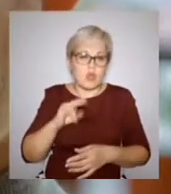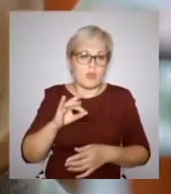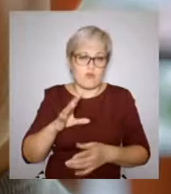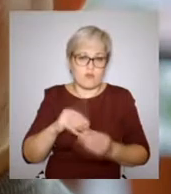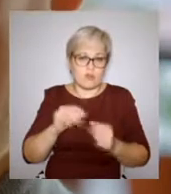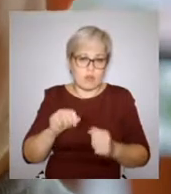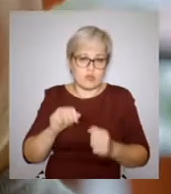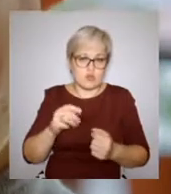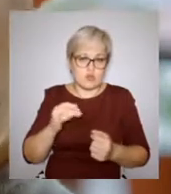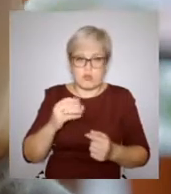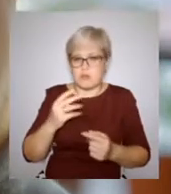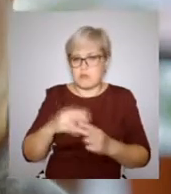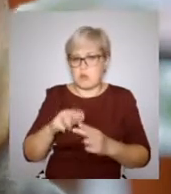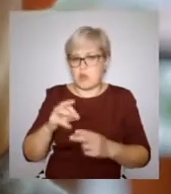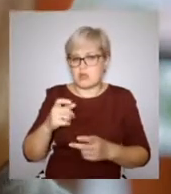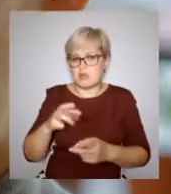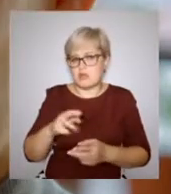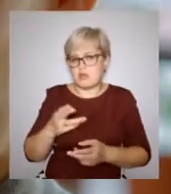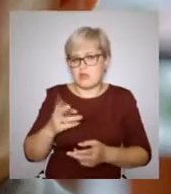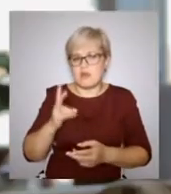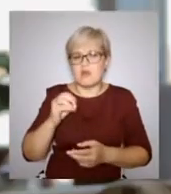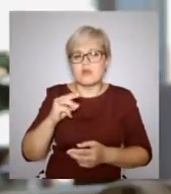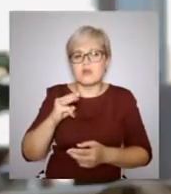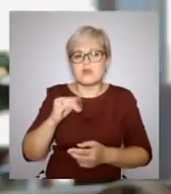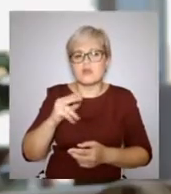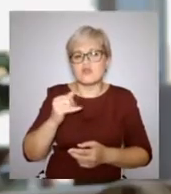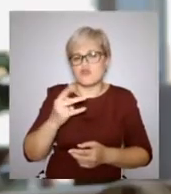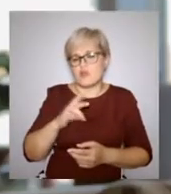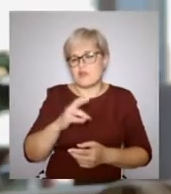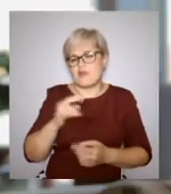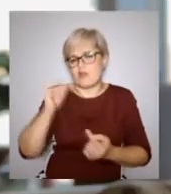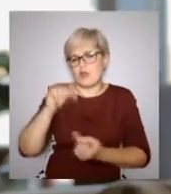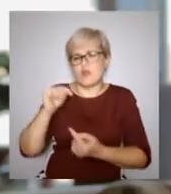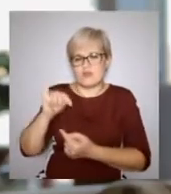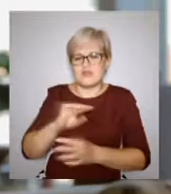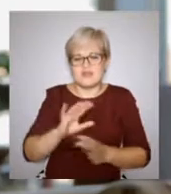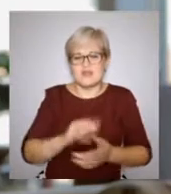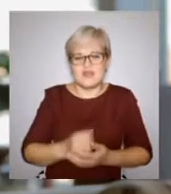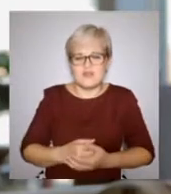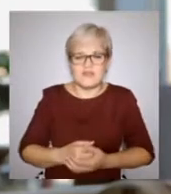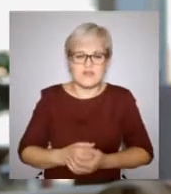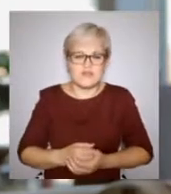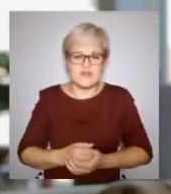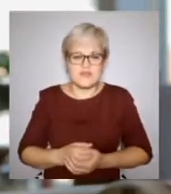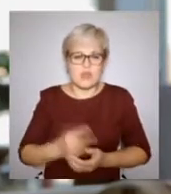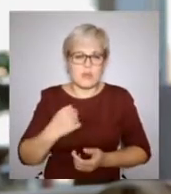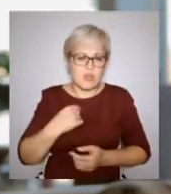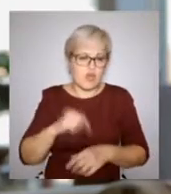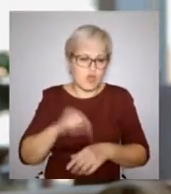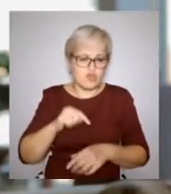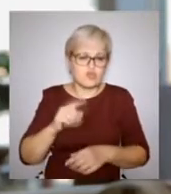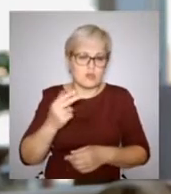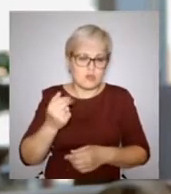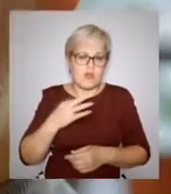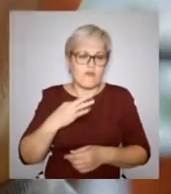зон проводников боксер и поэтичность stan getz кажется да вещи веке